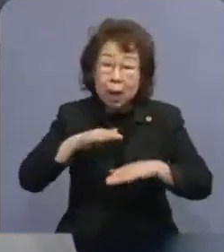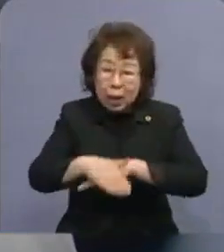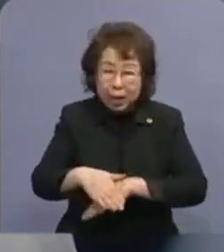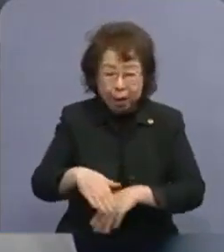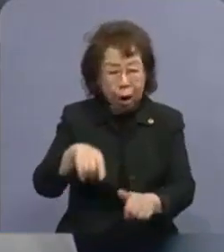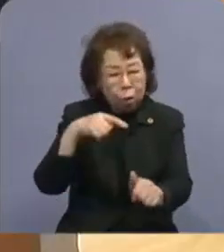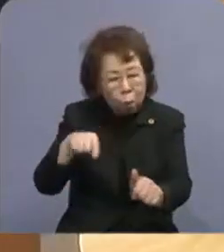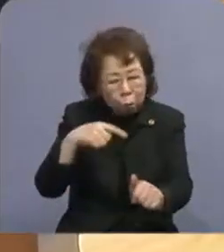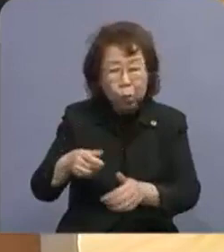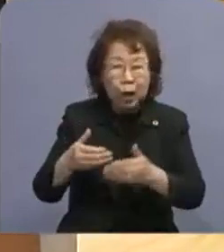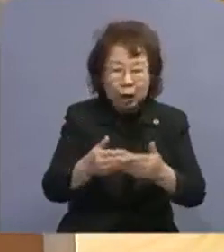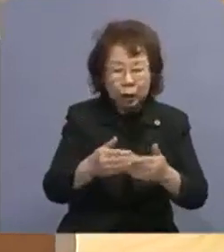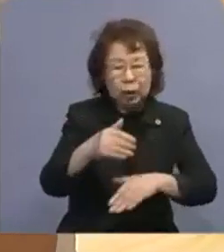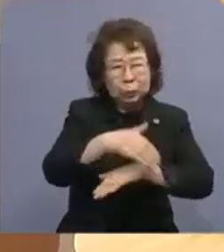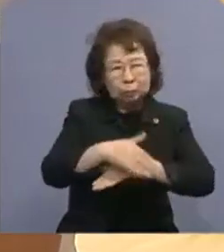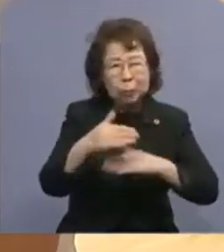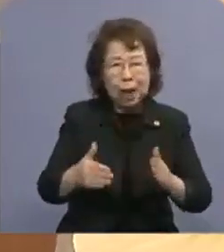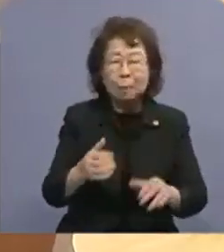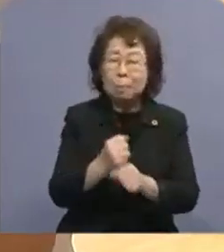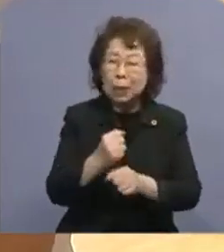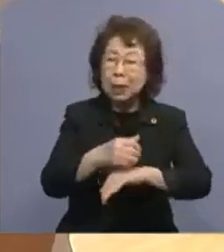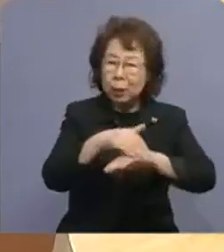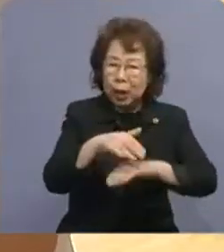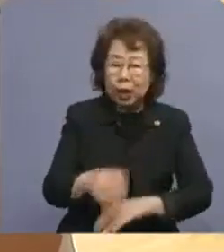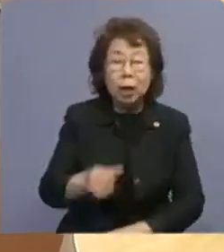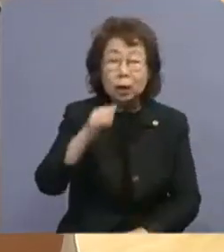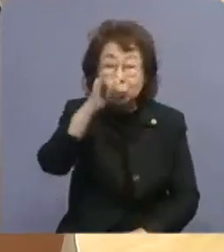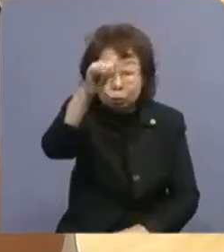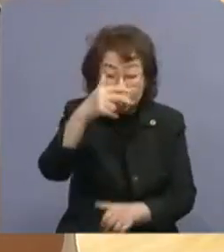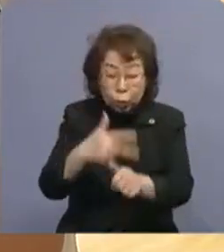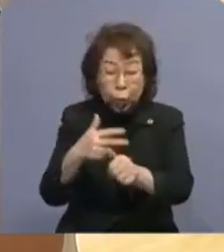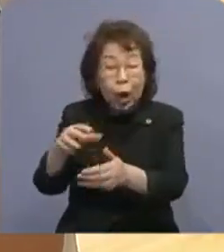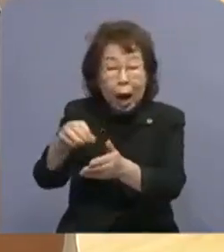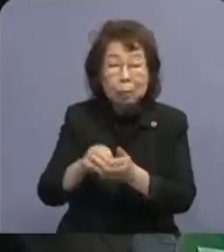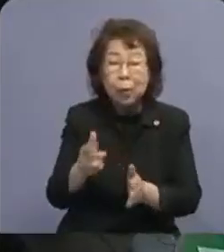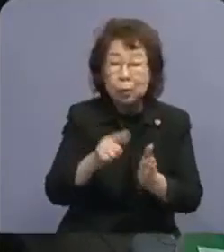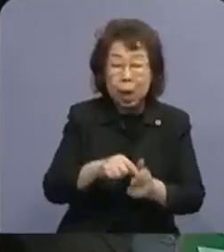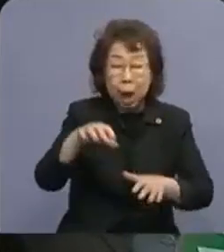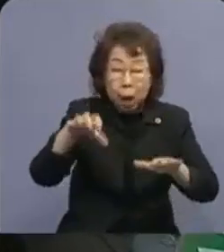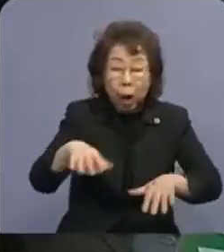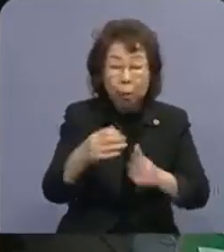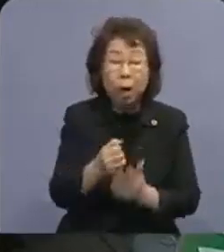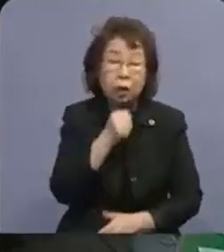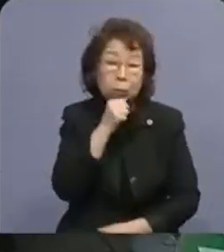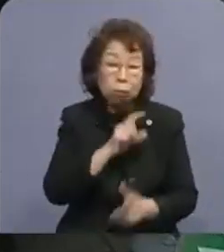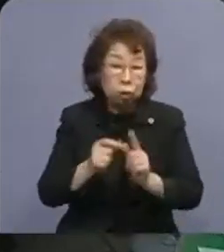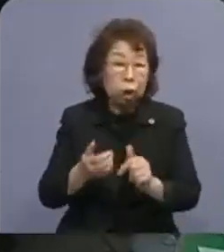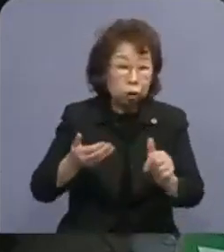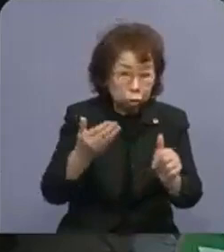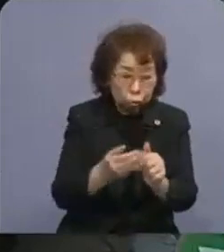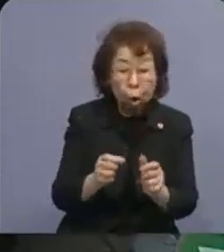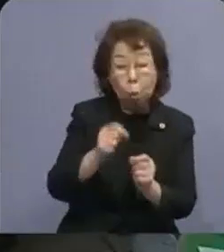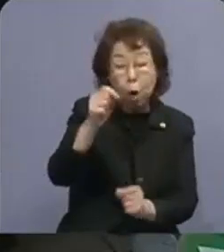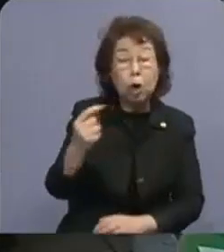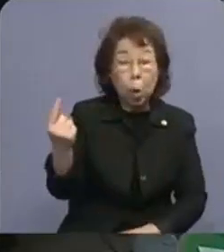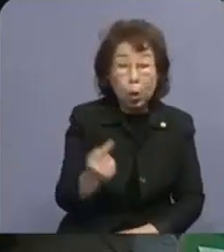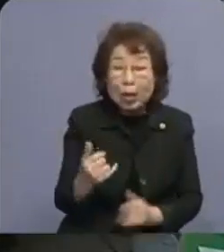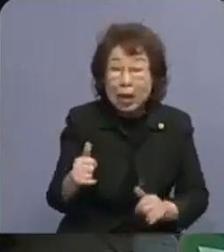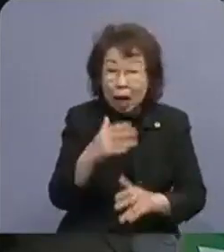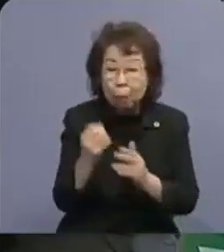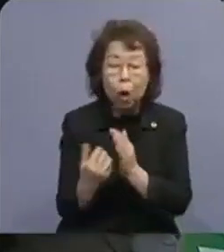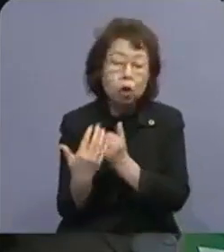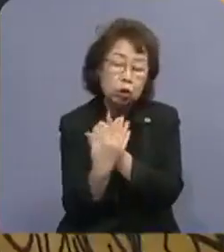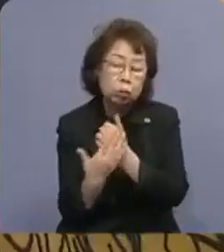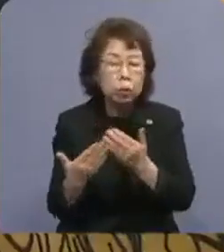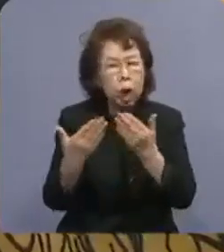자기주도학습실을 만들 계획입니다 또 우수교원 확보를 위해 지역 가산점을 확대하고 원거리 근무자에게